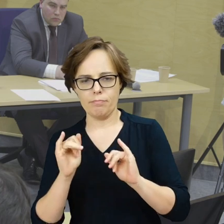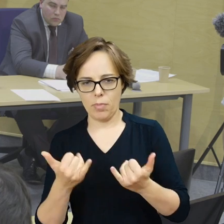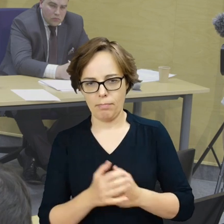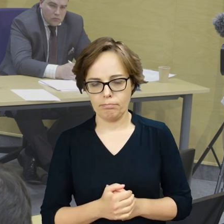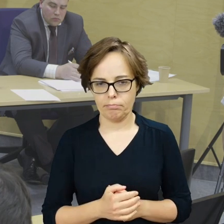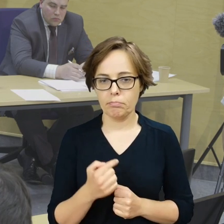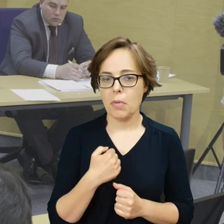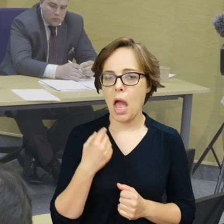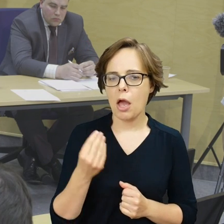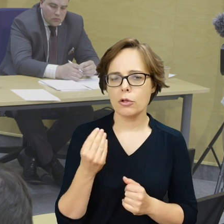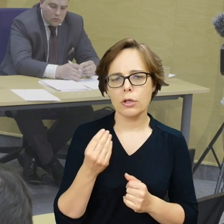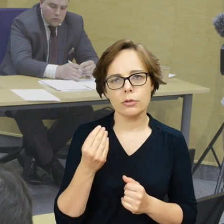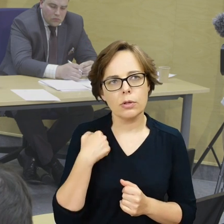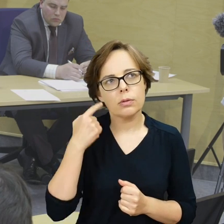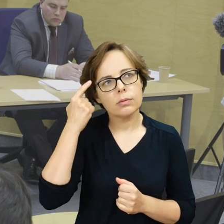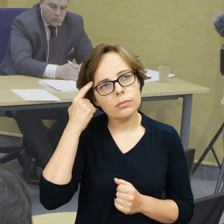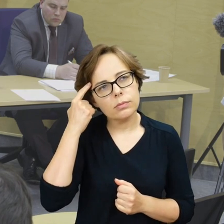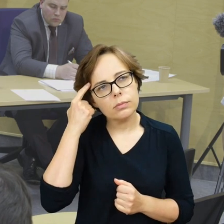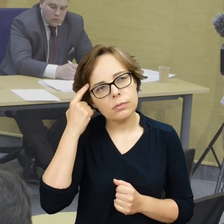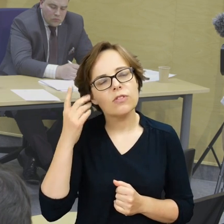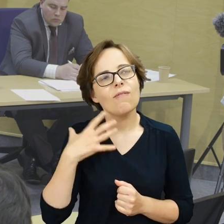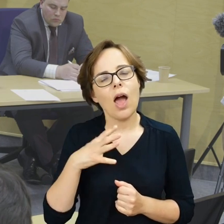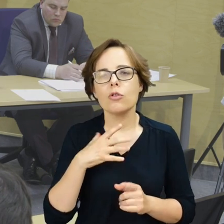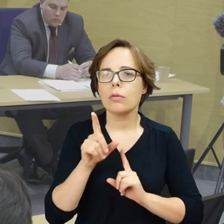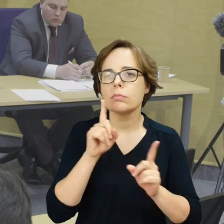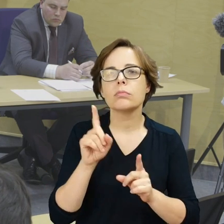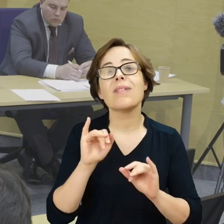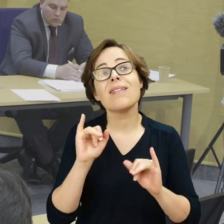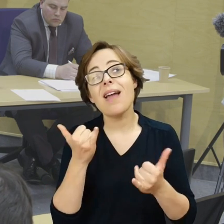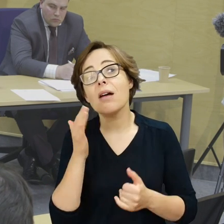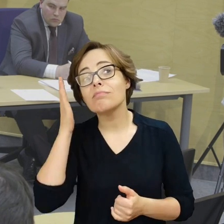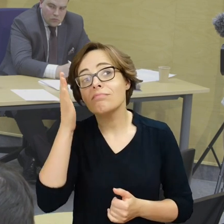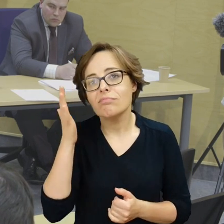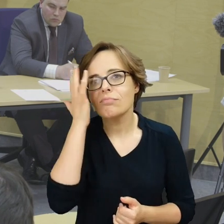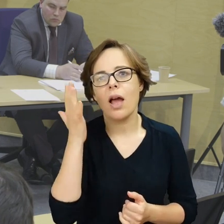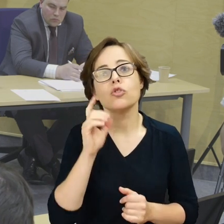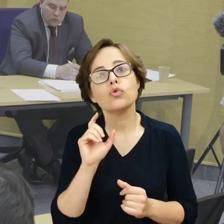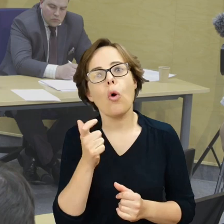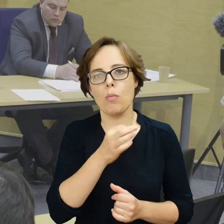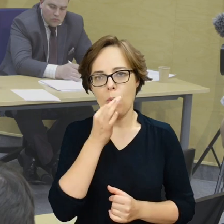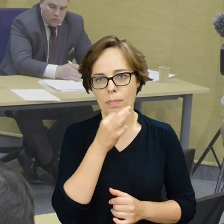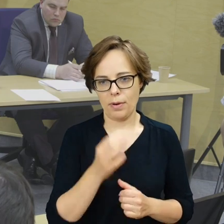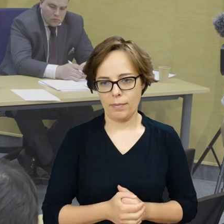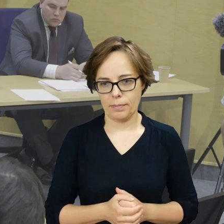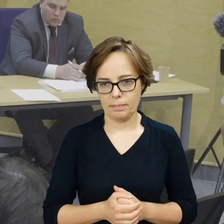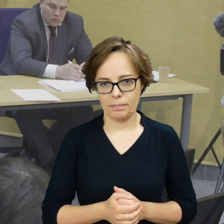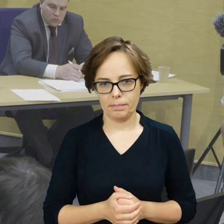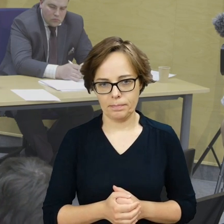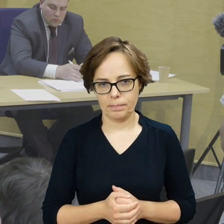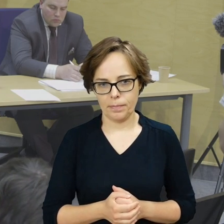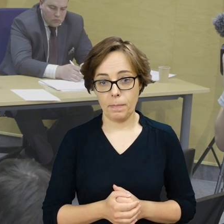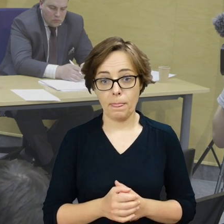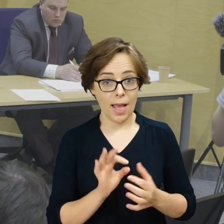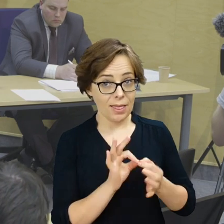takie zagadnienie, jak mogłoby być, bo cierpiecie. Jeżeli to się uda zwięźle i szybko,